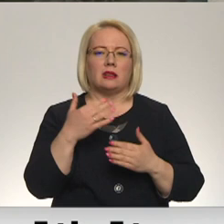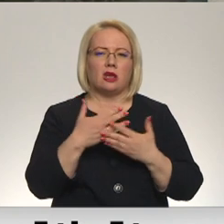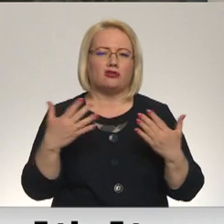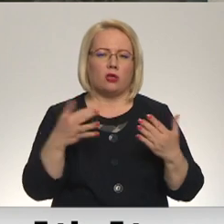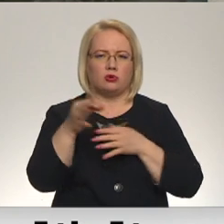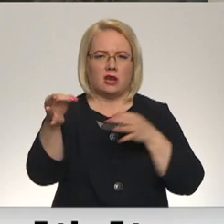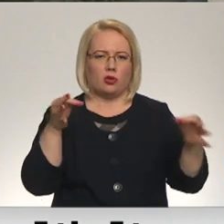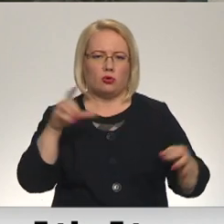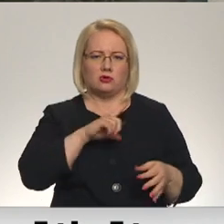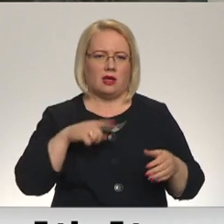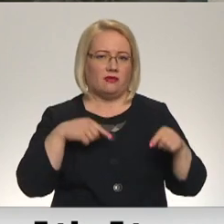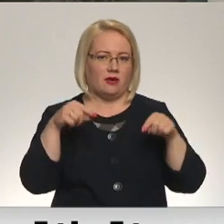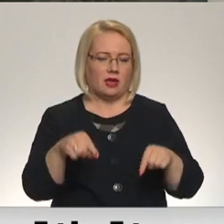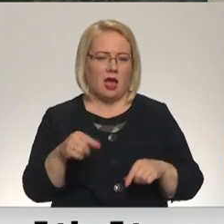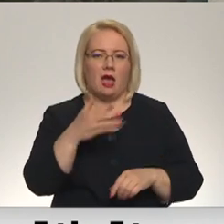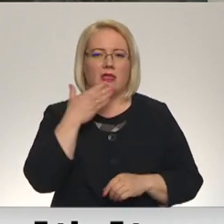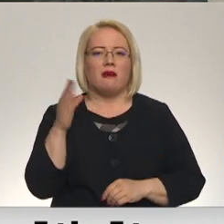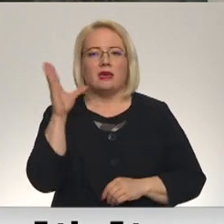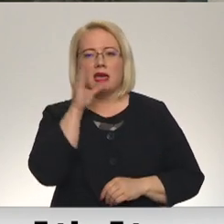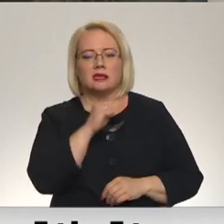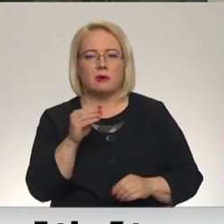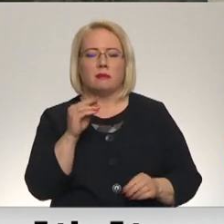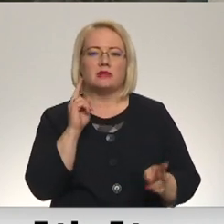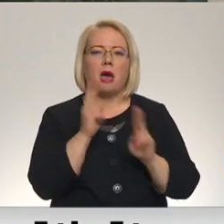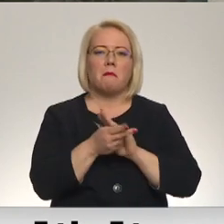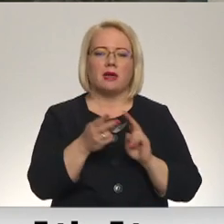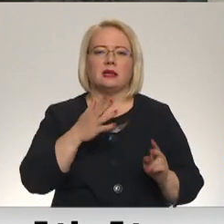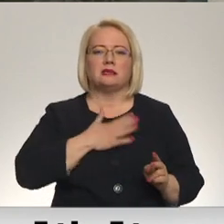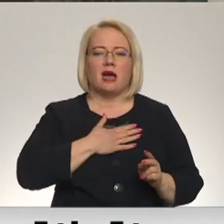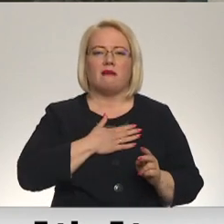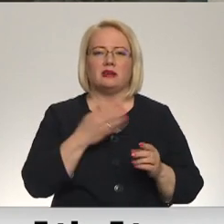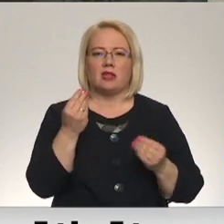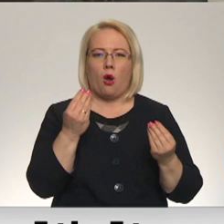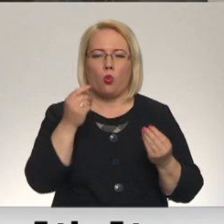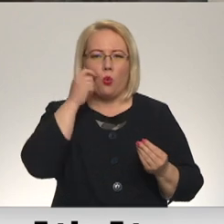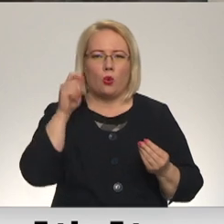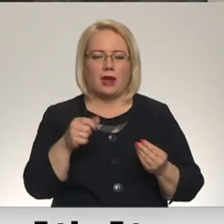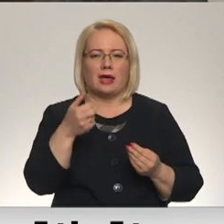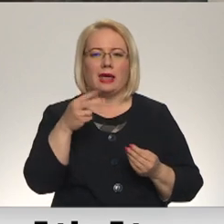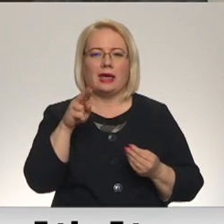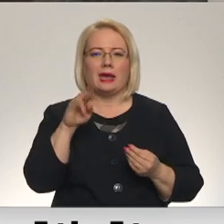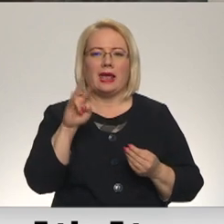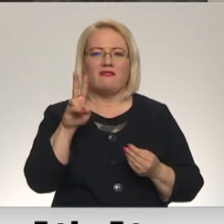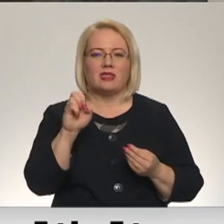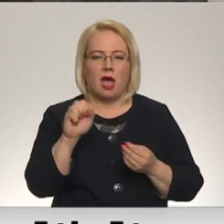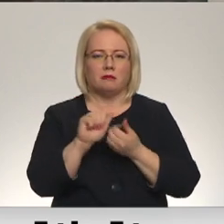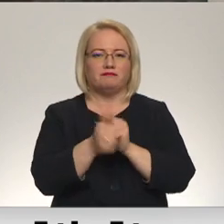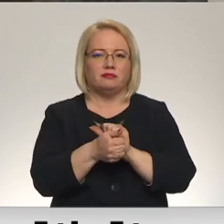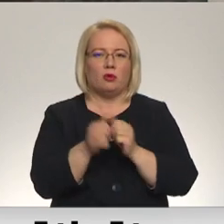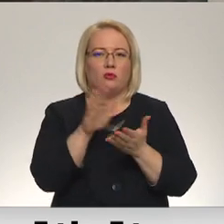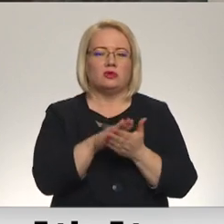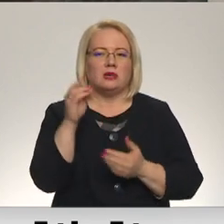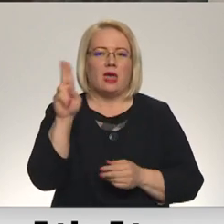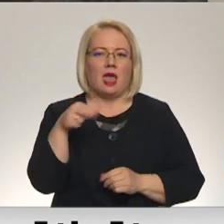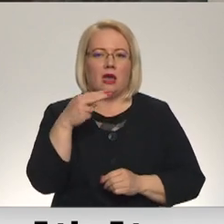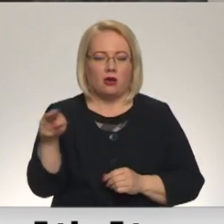reģionos, ir gandrīz neiespējami apmainīt savas valsts valūtu grivnu pret eiro. Latvijā valsts šo jomu